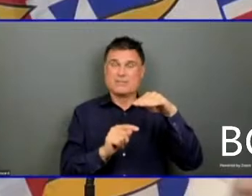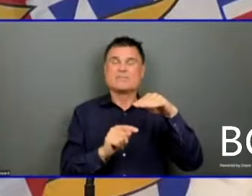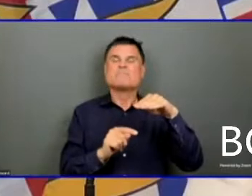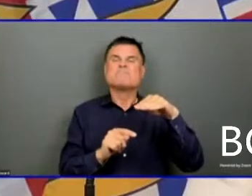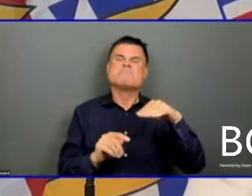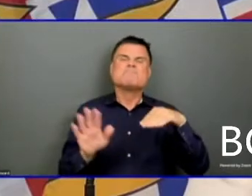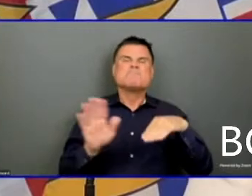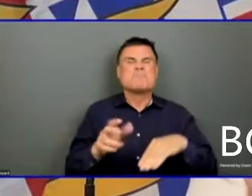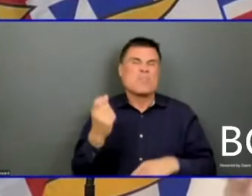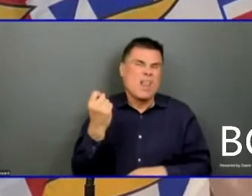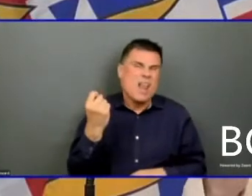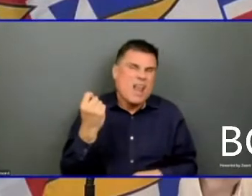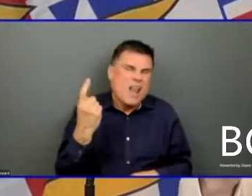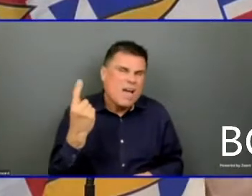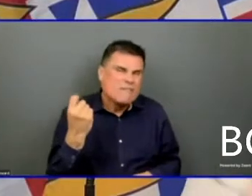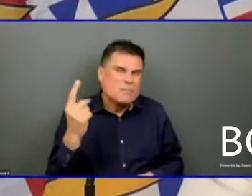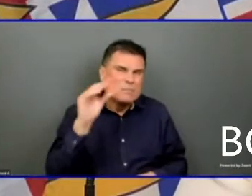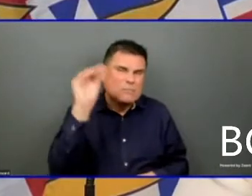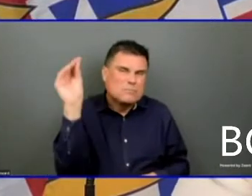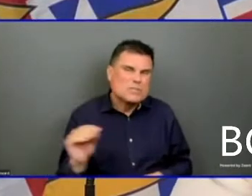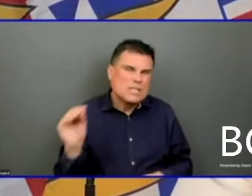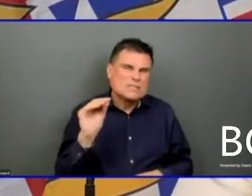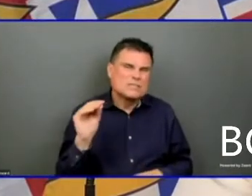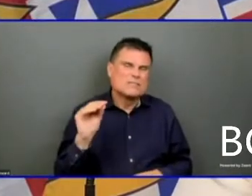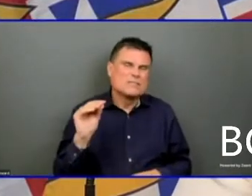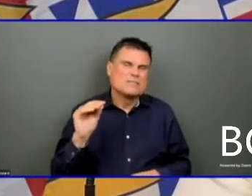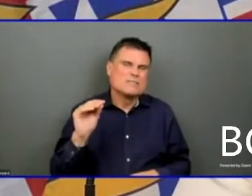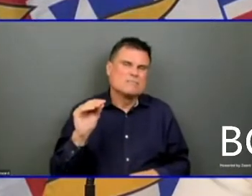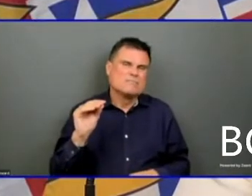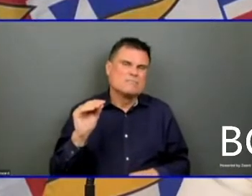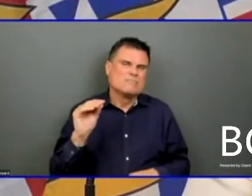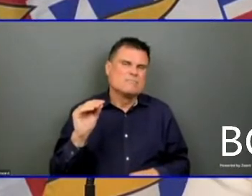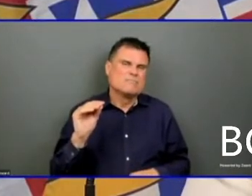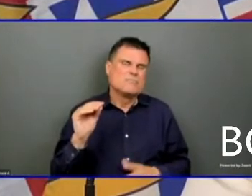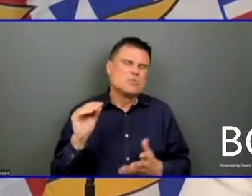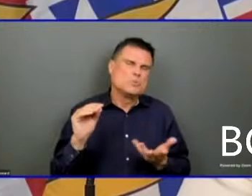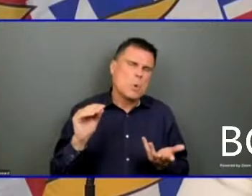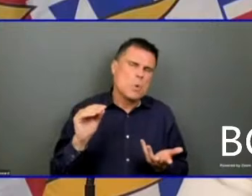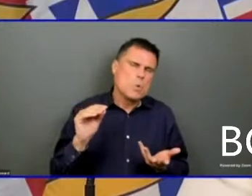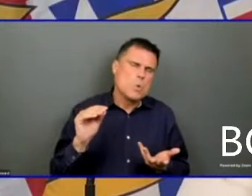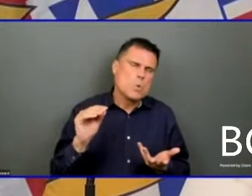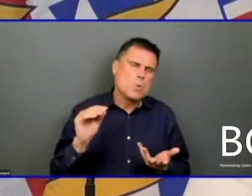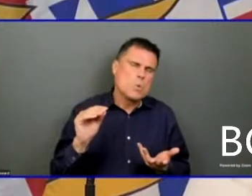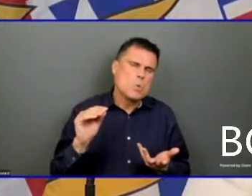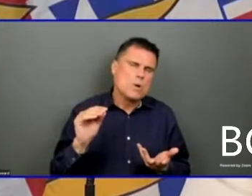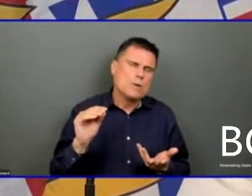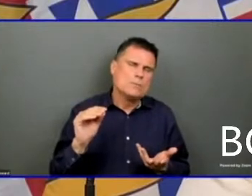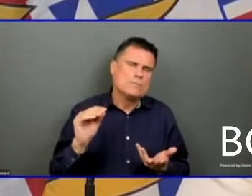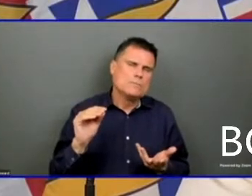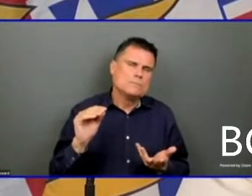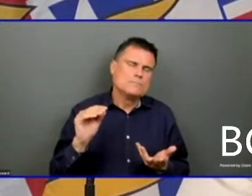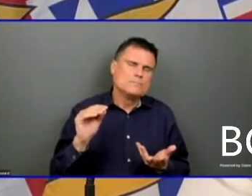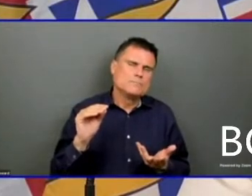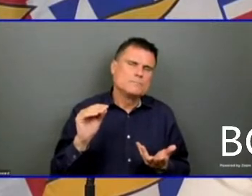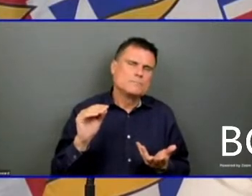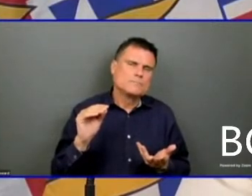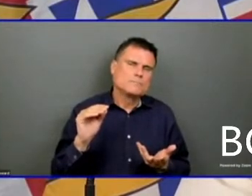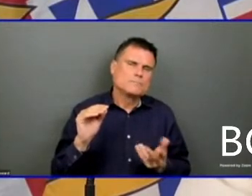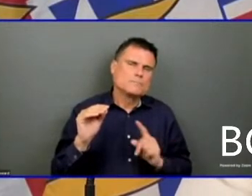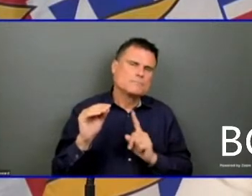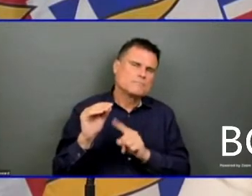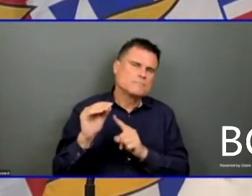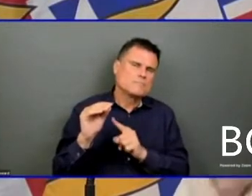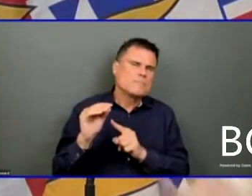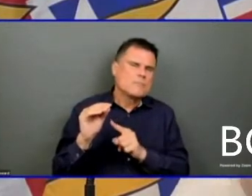岁以下才11%， and low rates of transmission in the community that is 所以我们只要是把 even without 成年人这